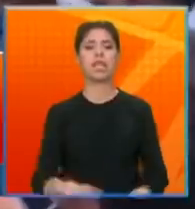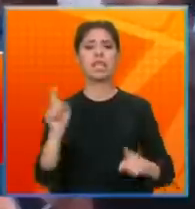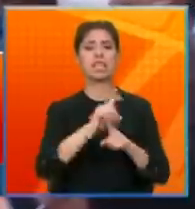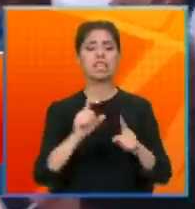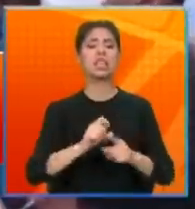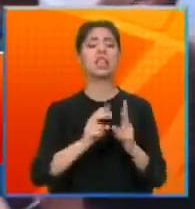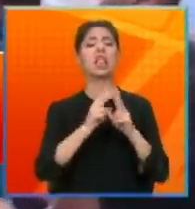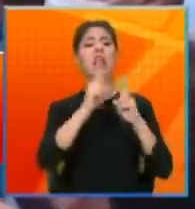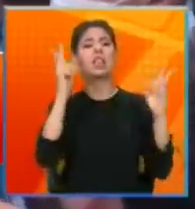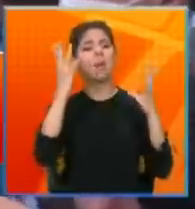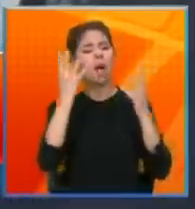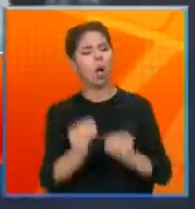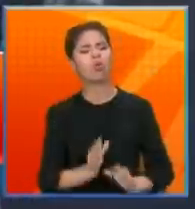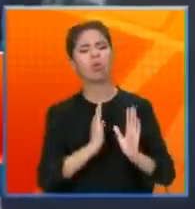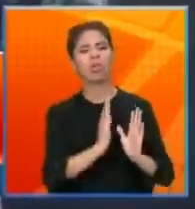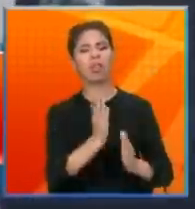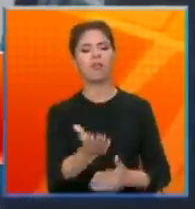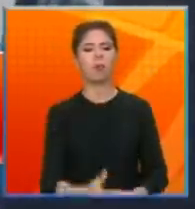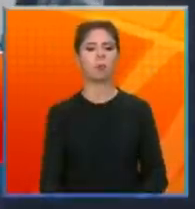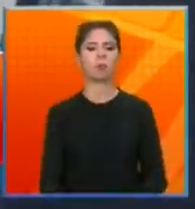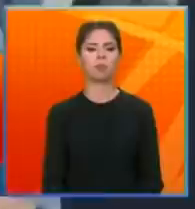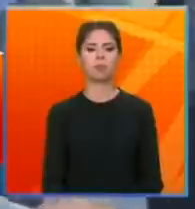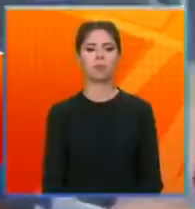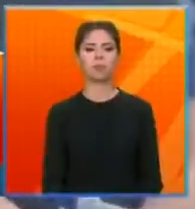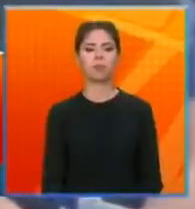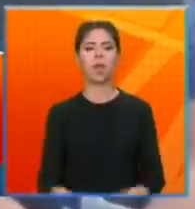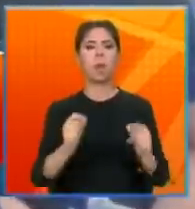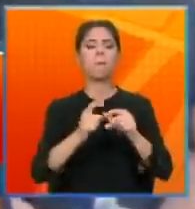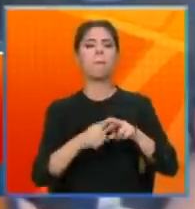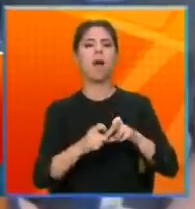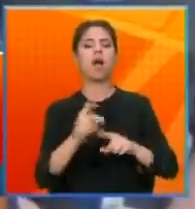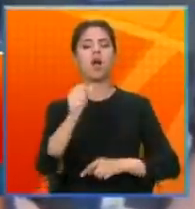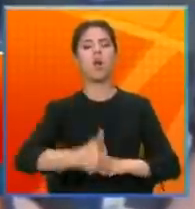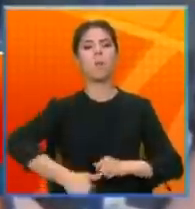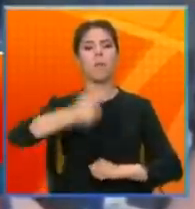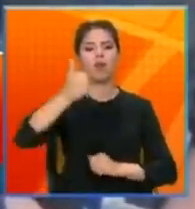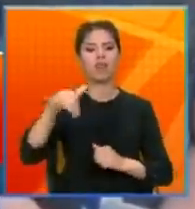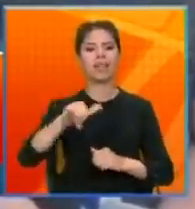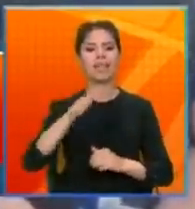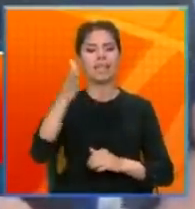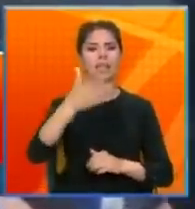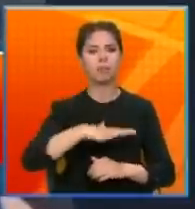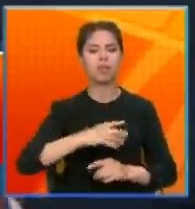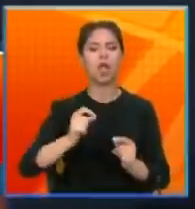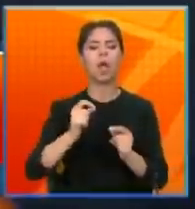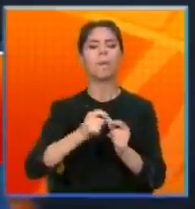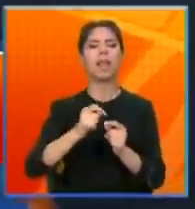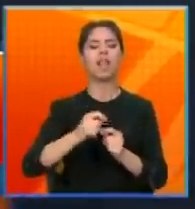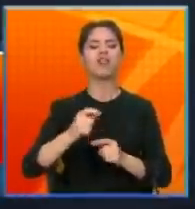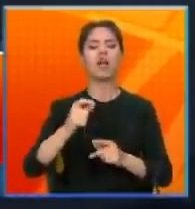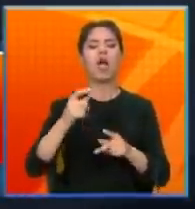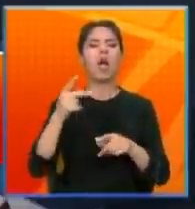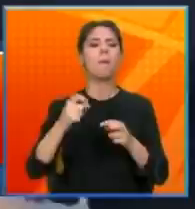Tansiyon gün aydınlandığında da düşmedi. Ne yapıyorsunuz be? Baro başkanlarının yanına geçmek isteyen Bilecik Barosu Başkan Vekili